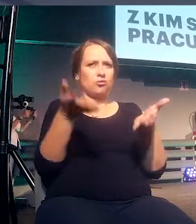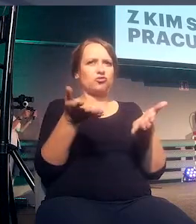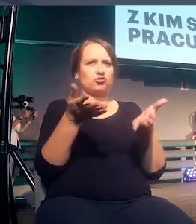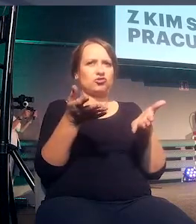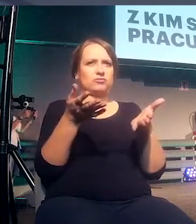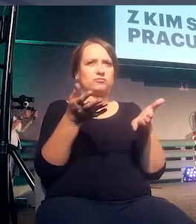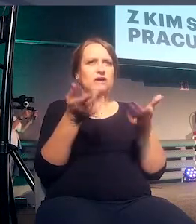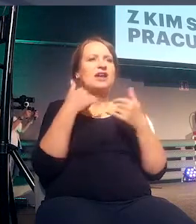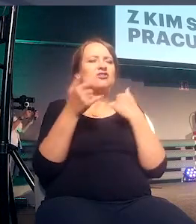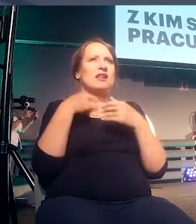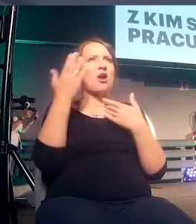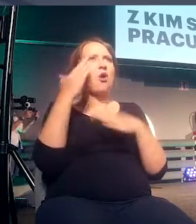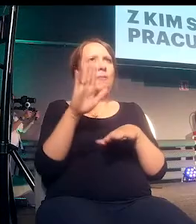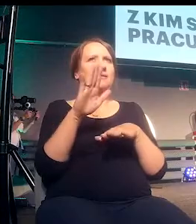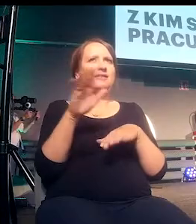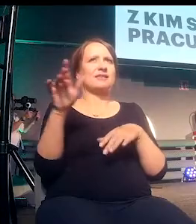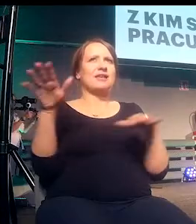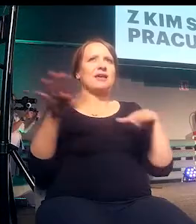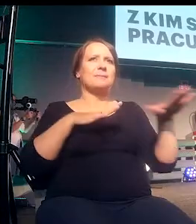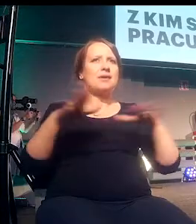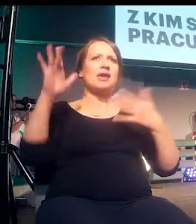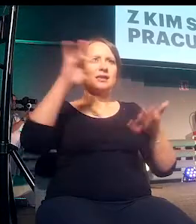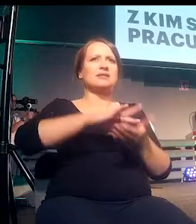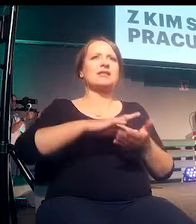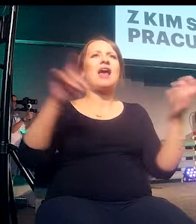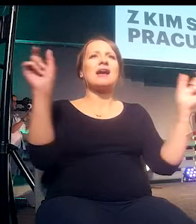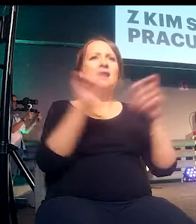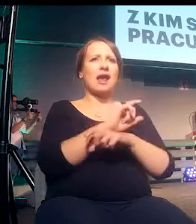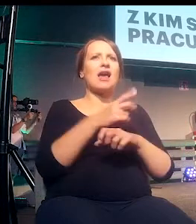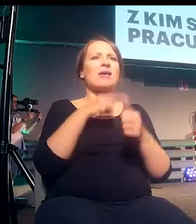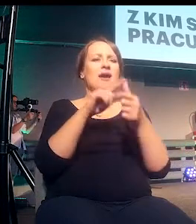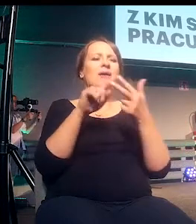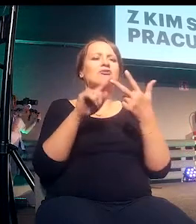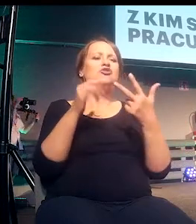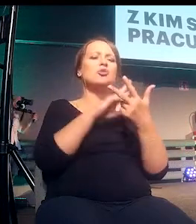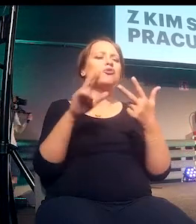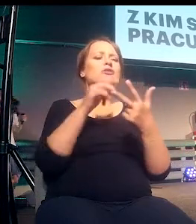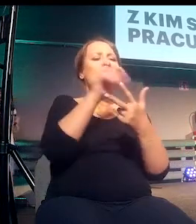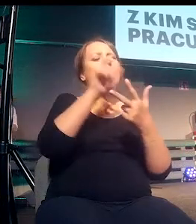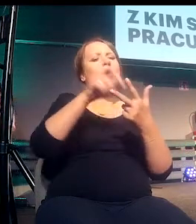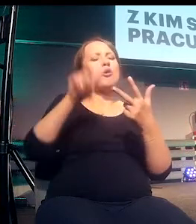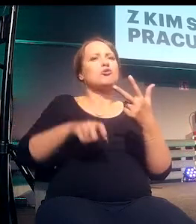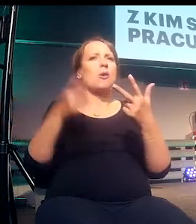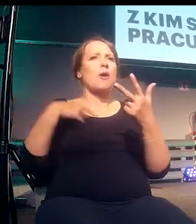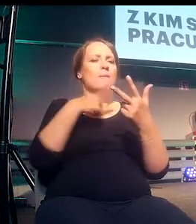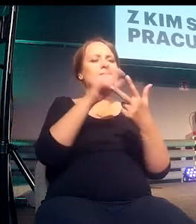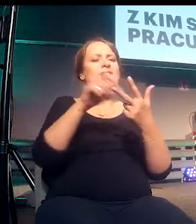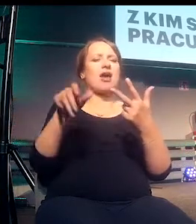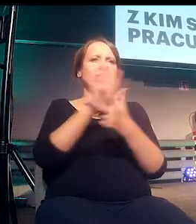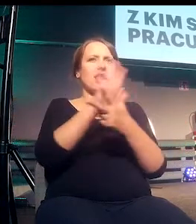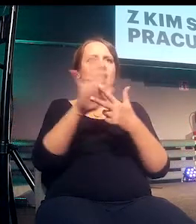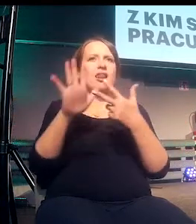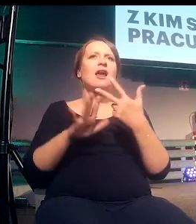tym obcym kraju mamy do czynienia z trzema typami obywateli. Pierwsza bardzo duża